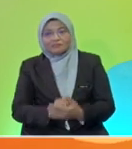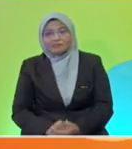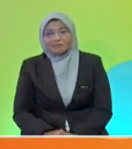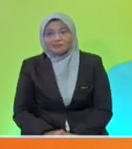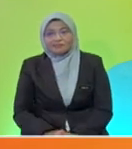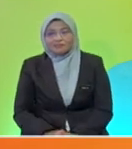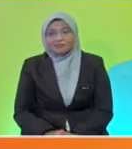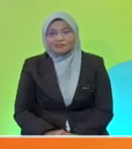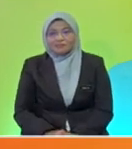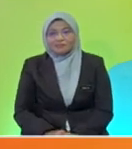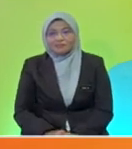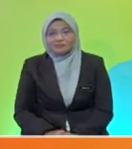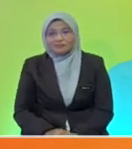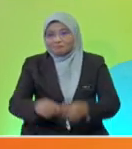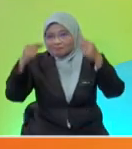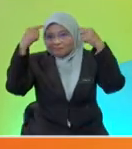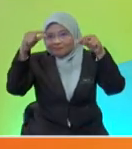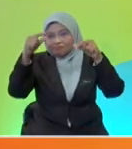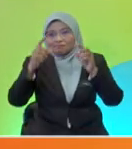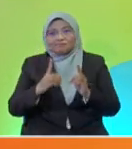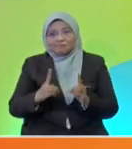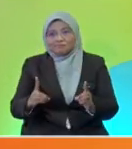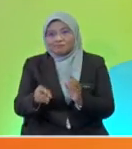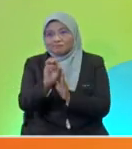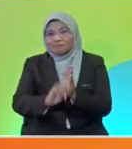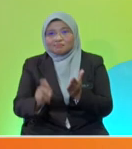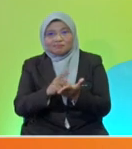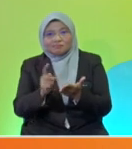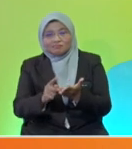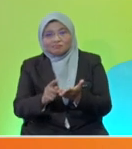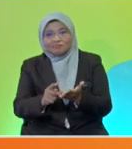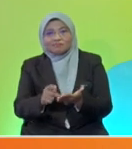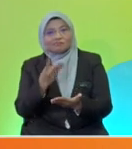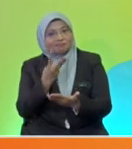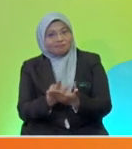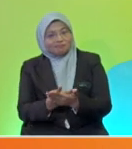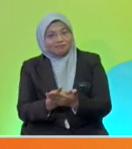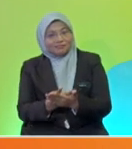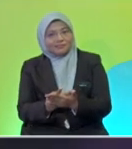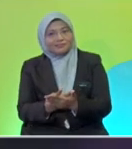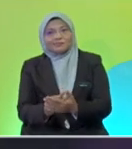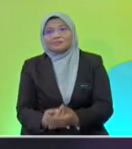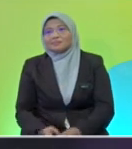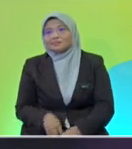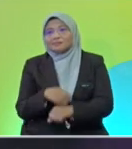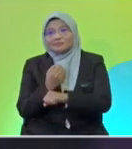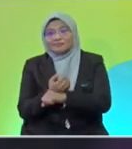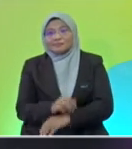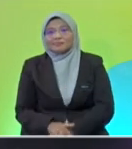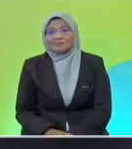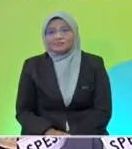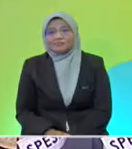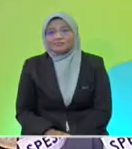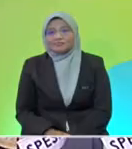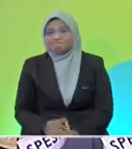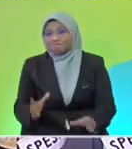sedang mengirim emas untuk Sofia Kak Mira Wah tanya Sofia